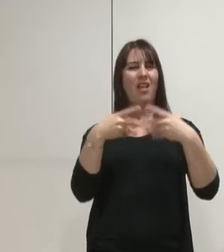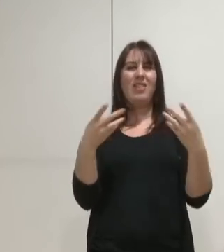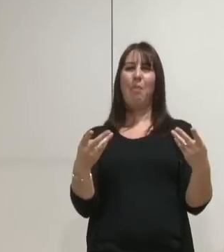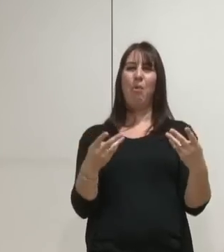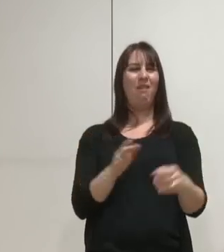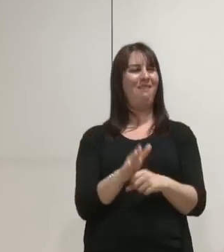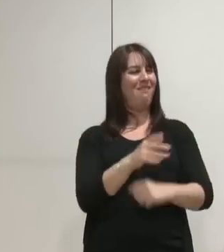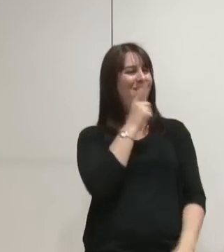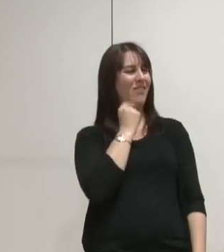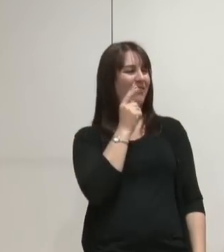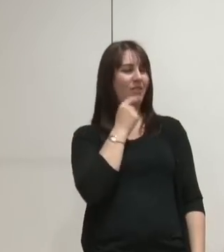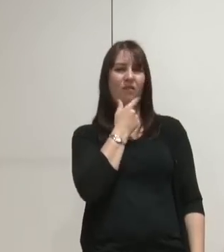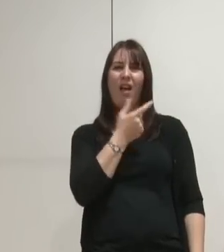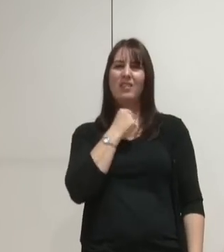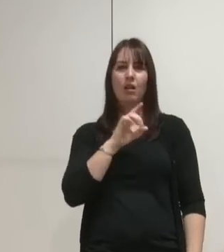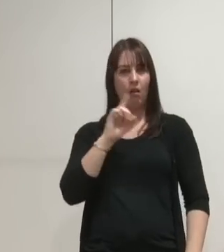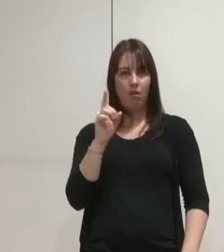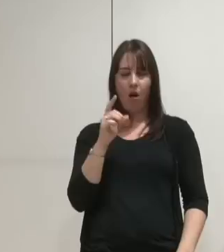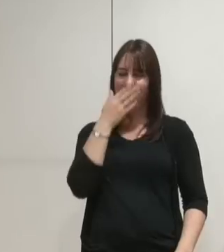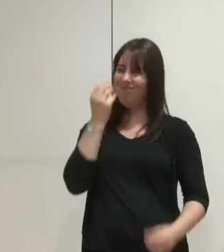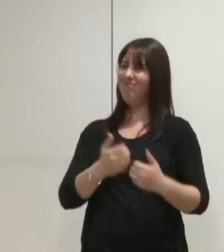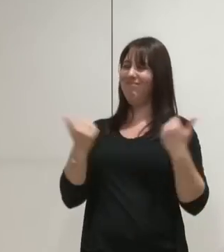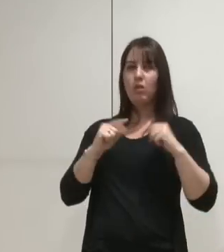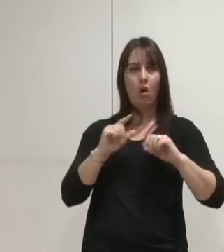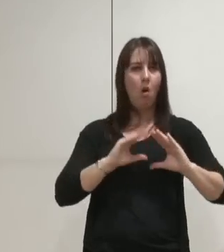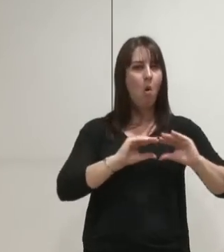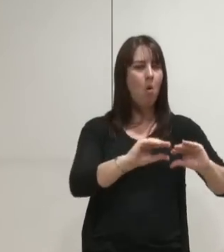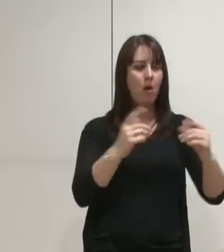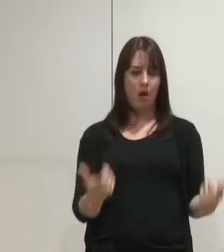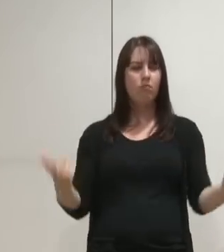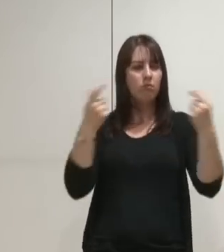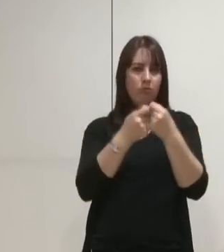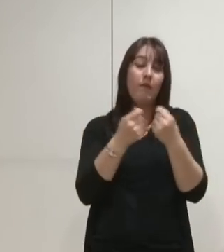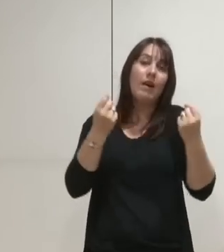délibérations peuvent paraître un peu éloigné de notre quotidien